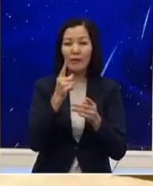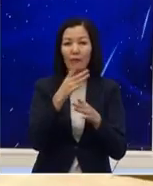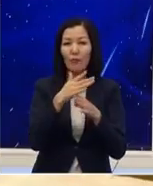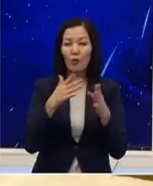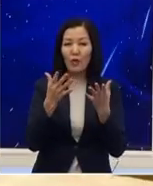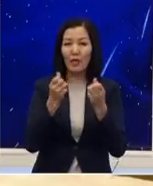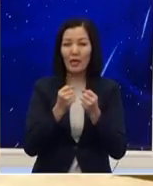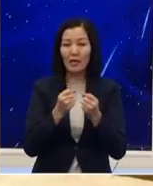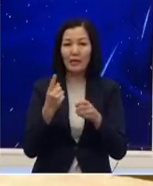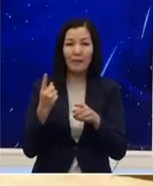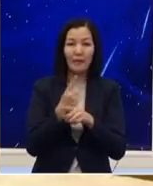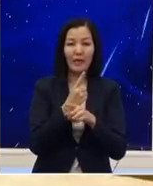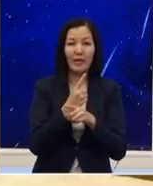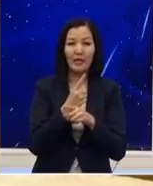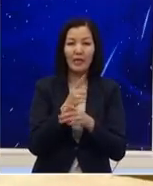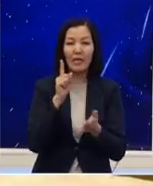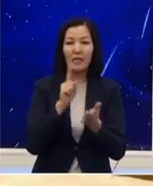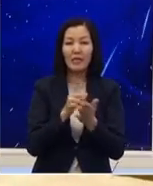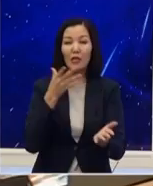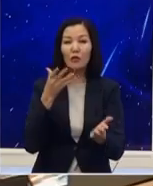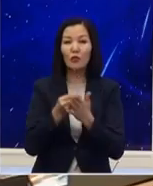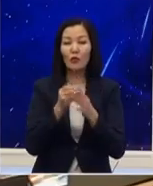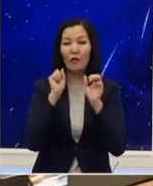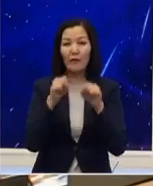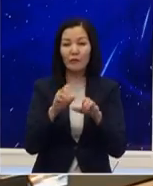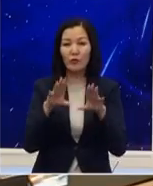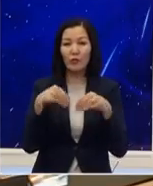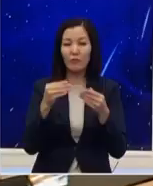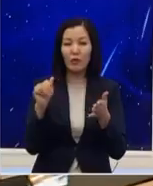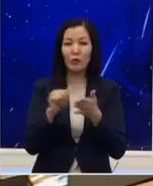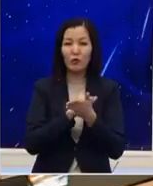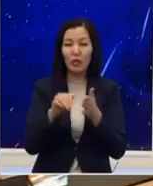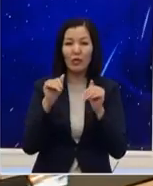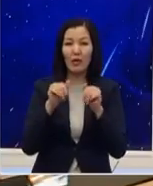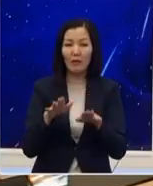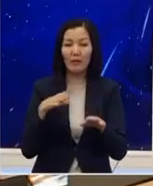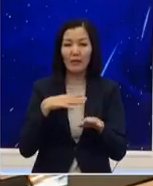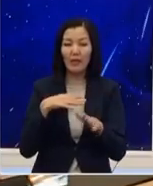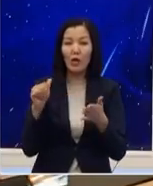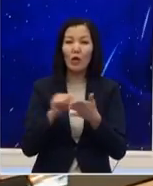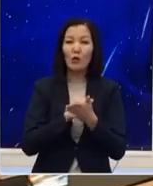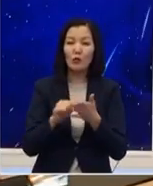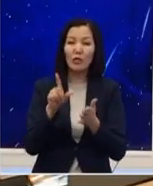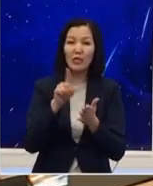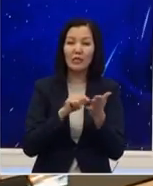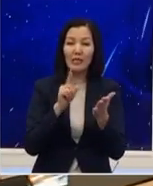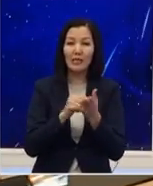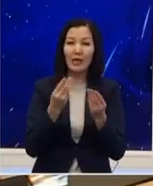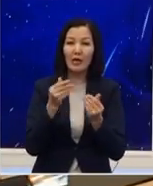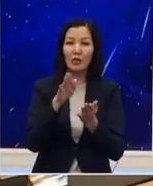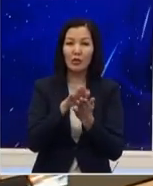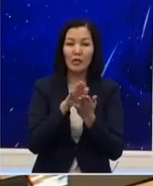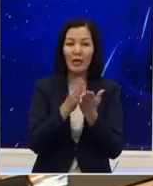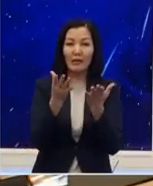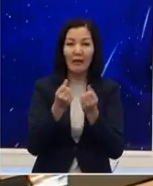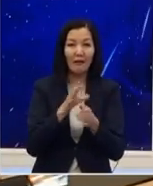кезде бір реттік табыс салығын бірден төлемеуге мүмкіндік беретін құжатты қабылдады. Құжатта салықты зейнетақы жинағын алған кезде